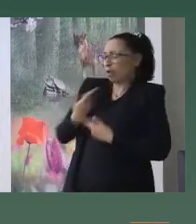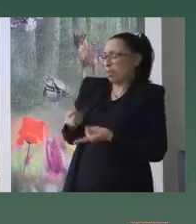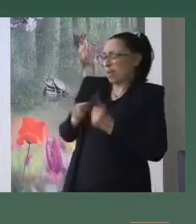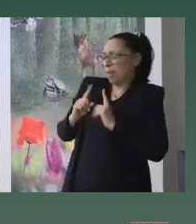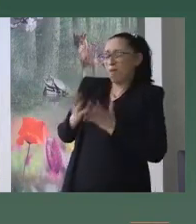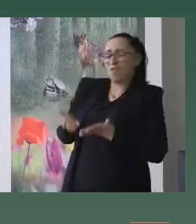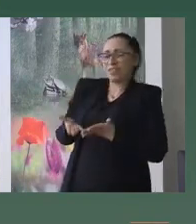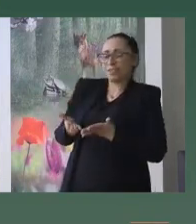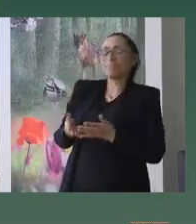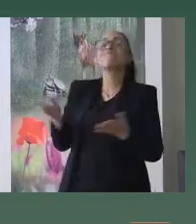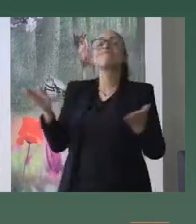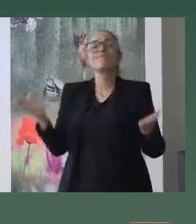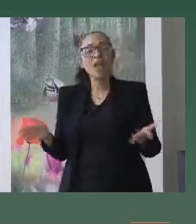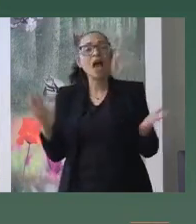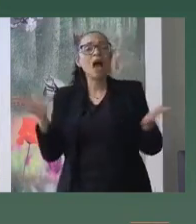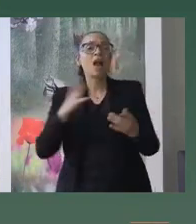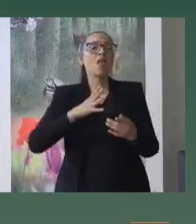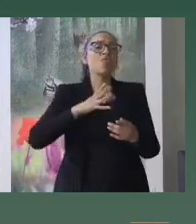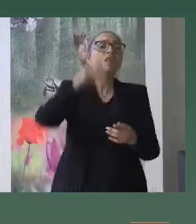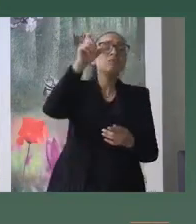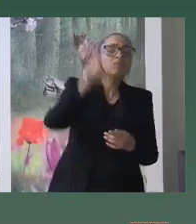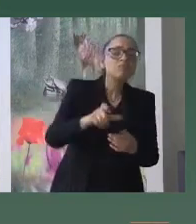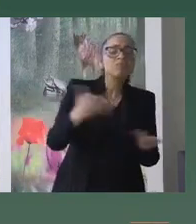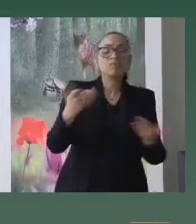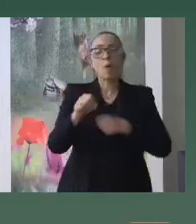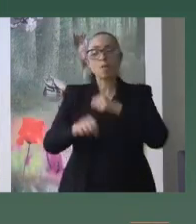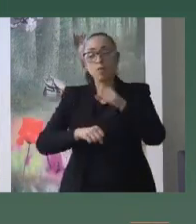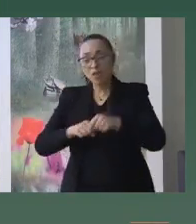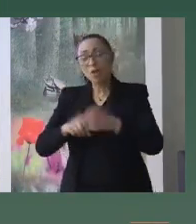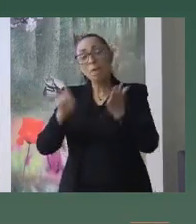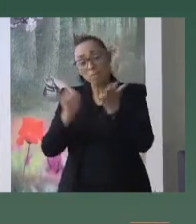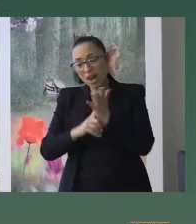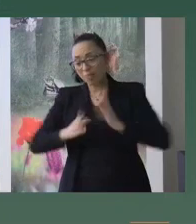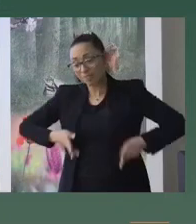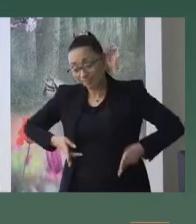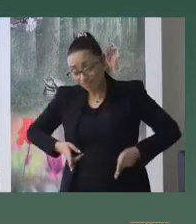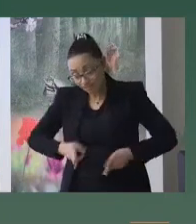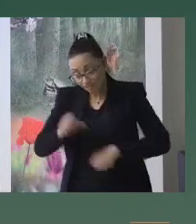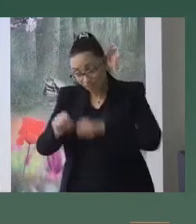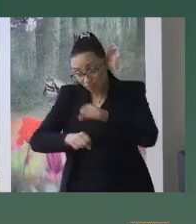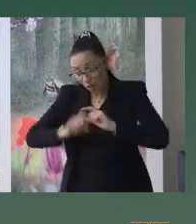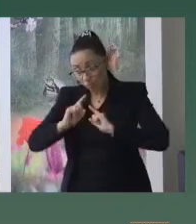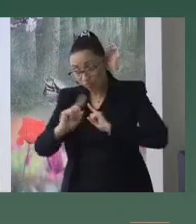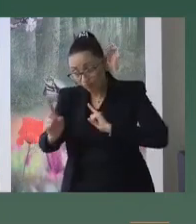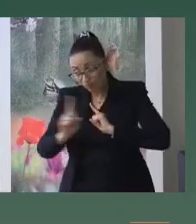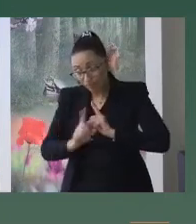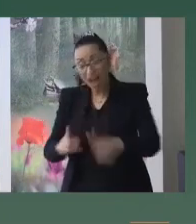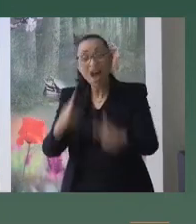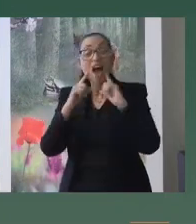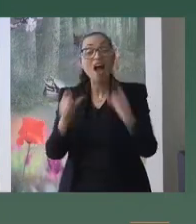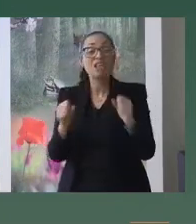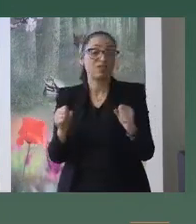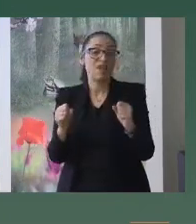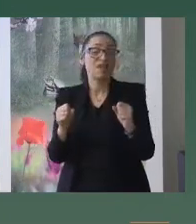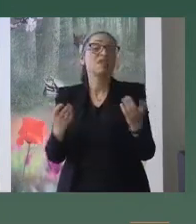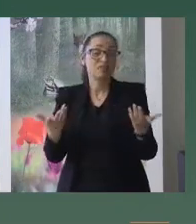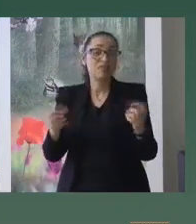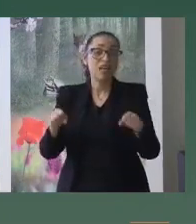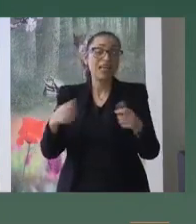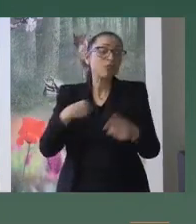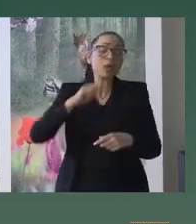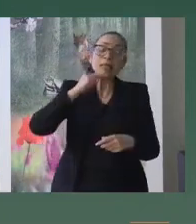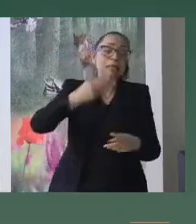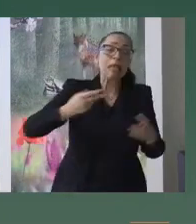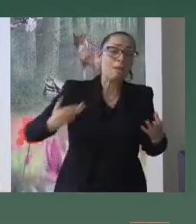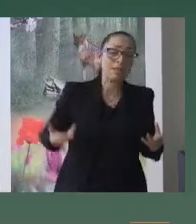Αν λοιπόν κάποιο θέλει να δώσει χώρο στο ποδήλατο, πρέπει να φτιάξει και την υποδομή να ανασφαλίσει ο πολίτη ο ποδηλάτη. Και να δηλαδή, τι